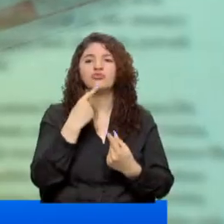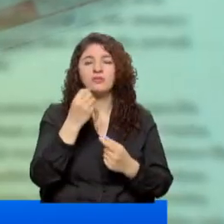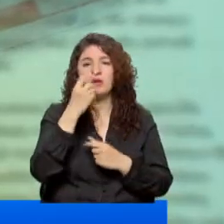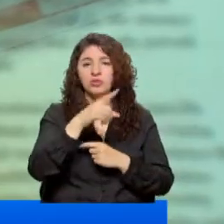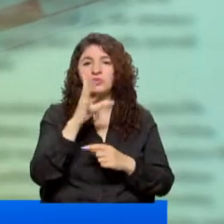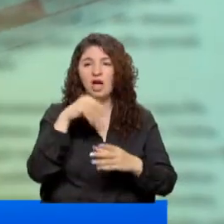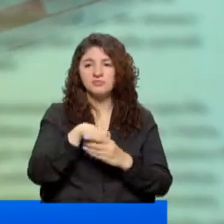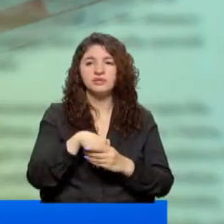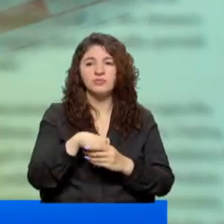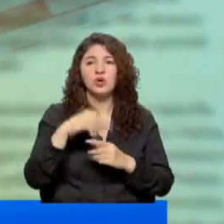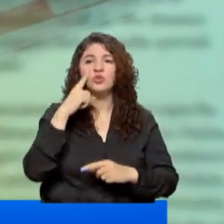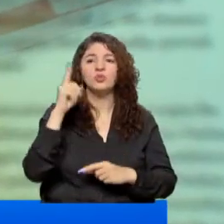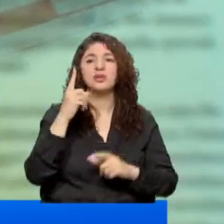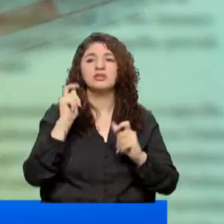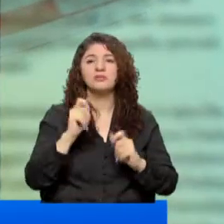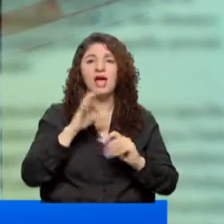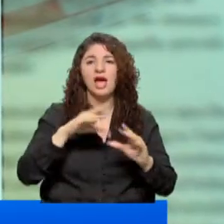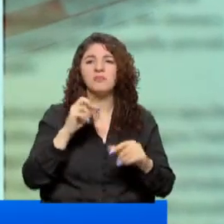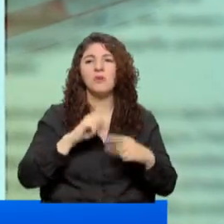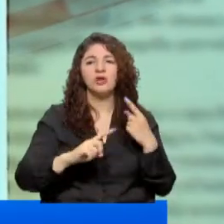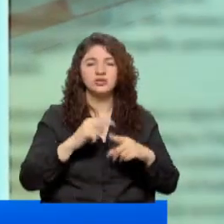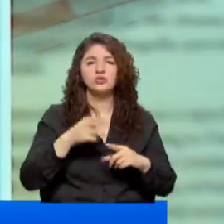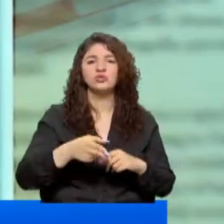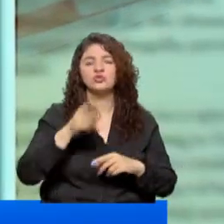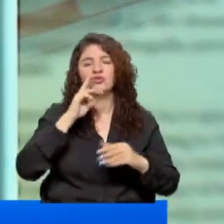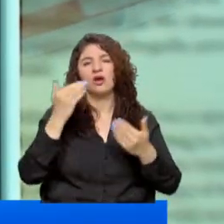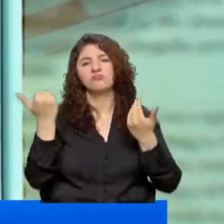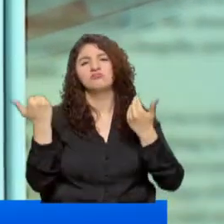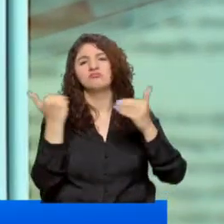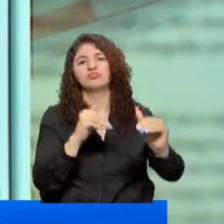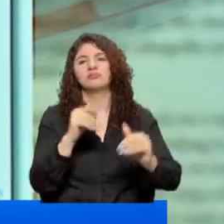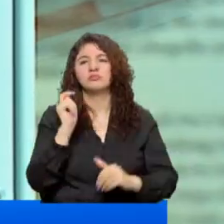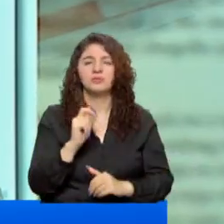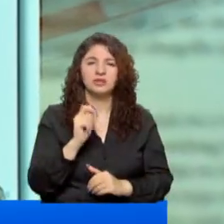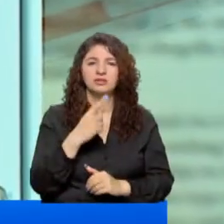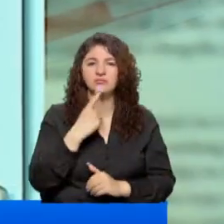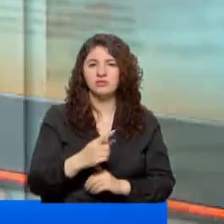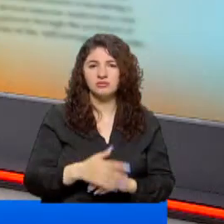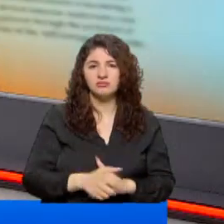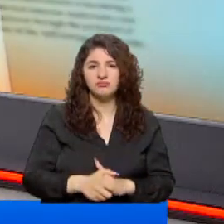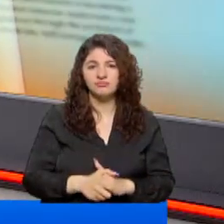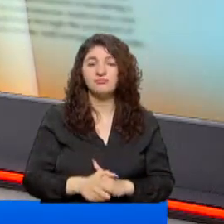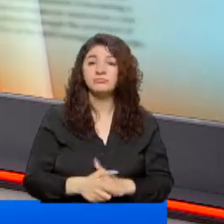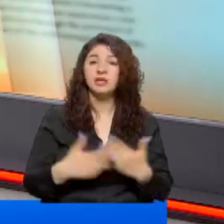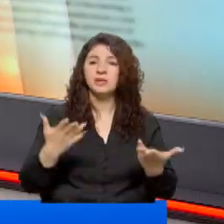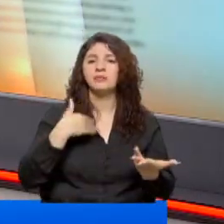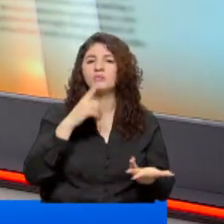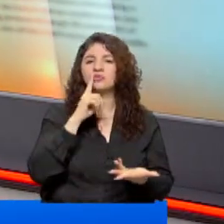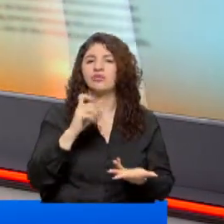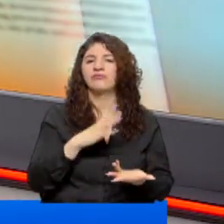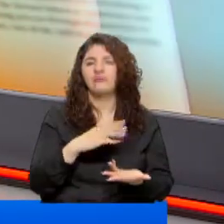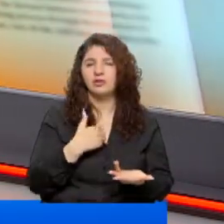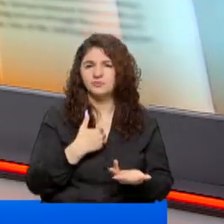Bahçeli bu kapsamda hükümetin uygulayacağı her politikayı sonuna kadar destekleriz dedi peki bir